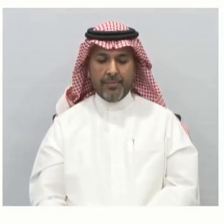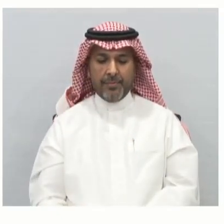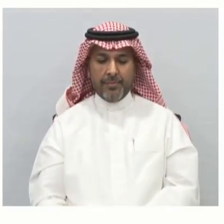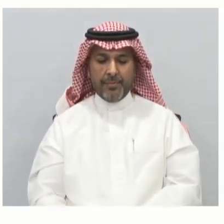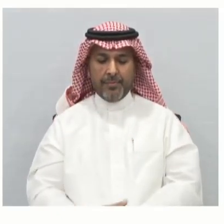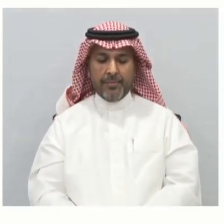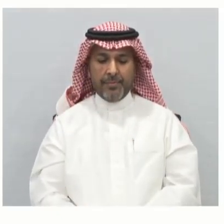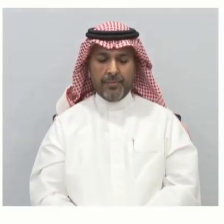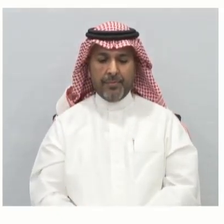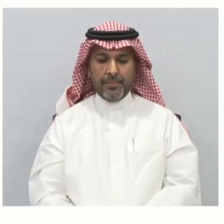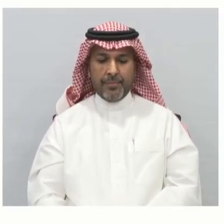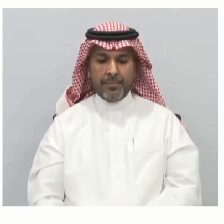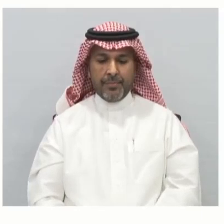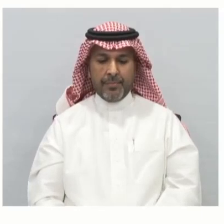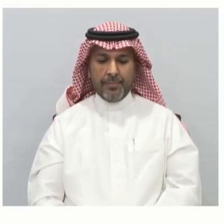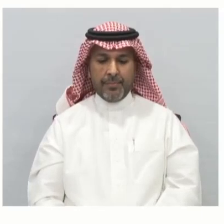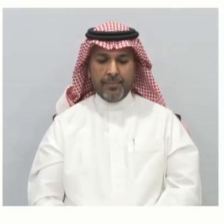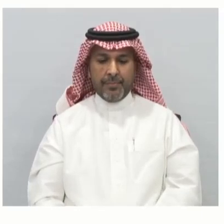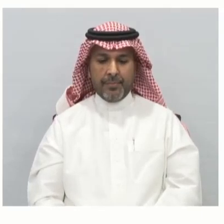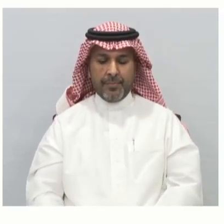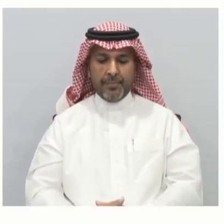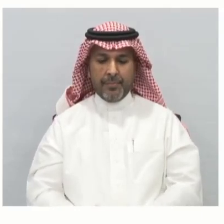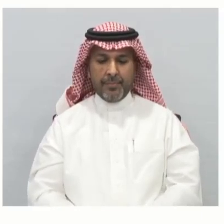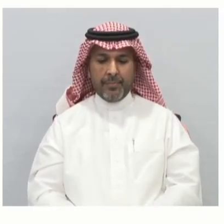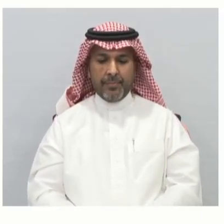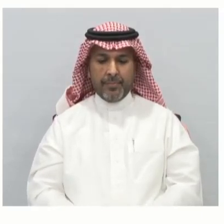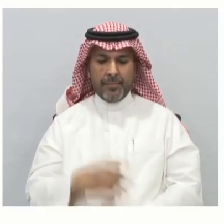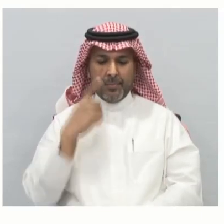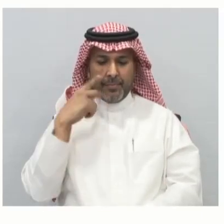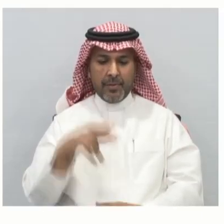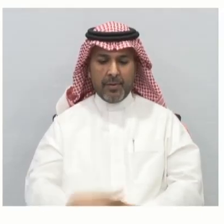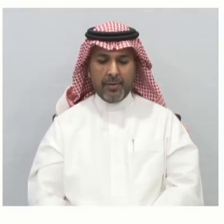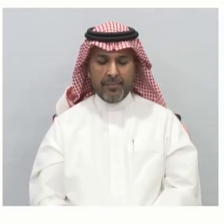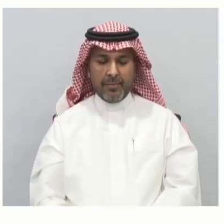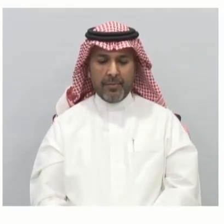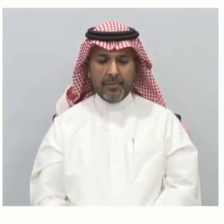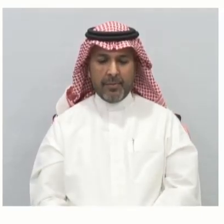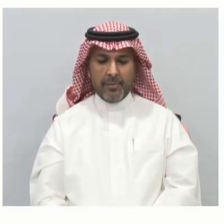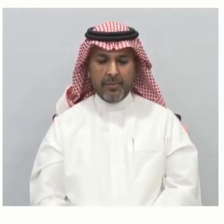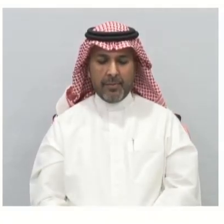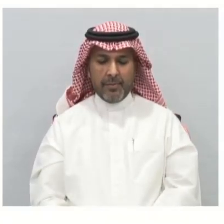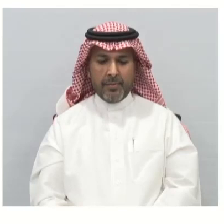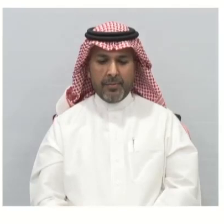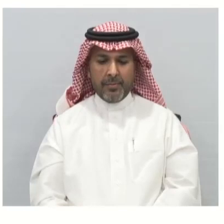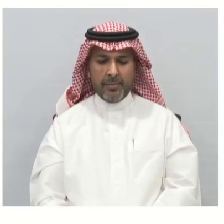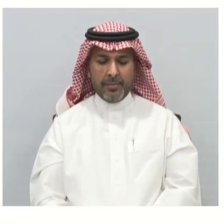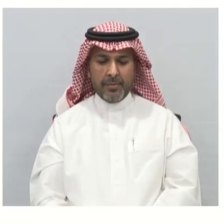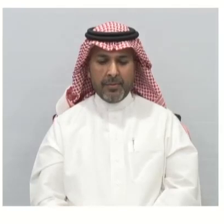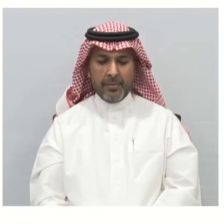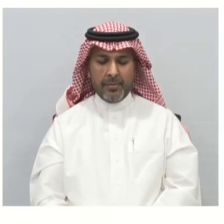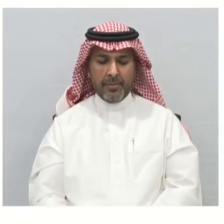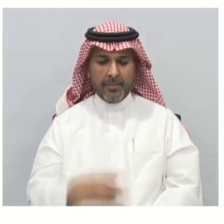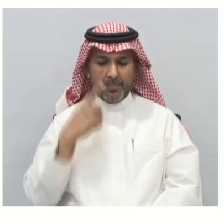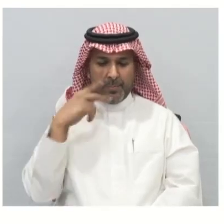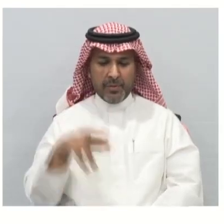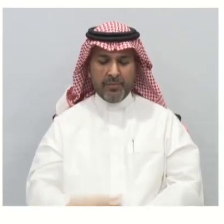المساحه فقط من تكون بالمربع وهذا المطلوب سؤال جميل ننتقل سؤال